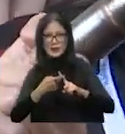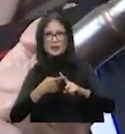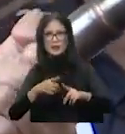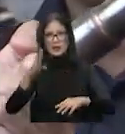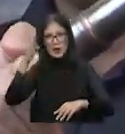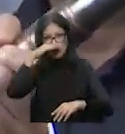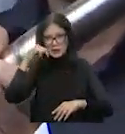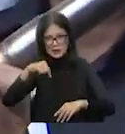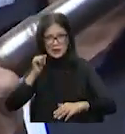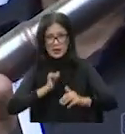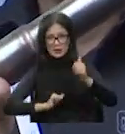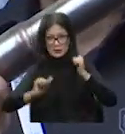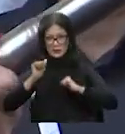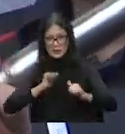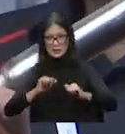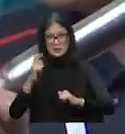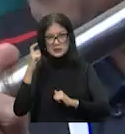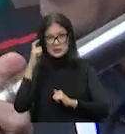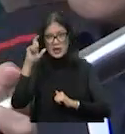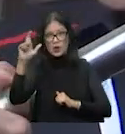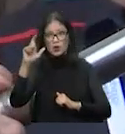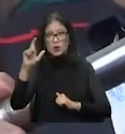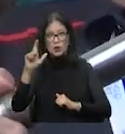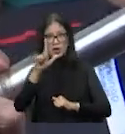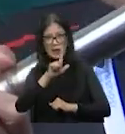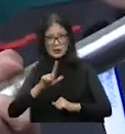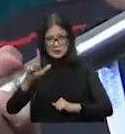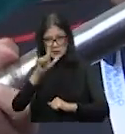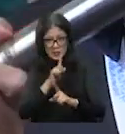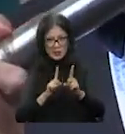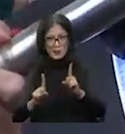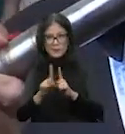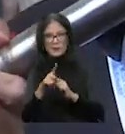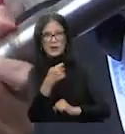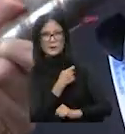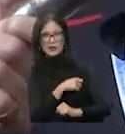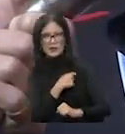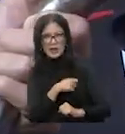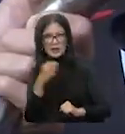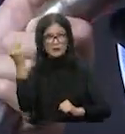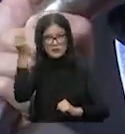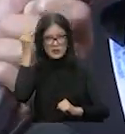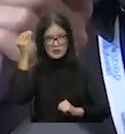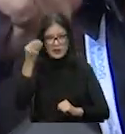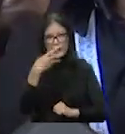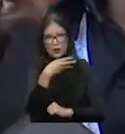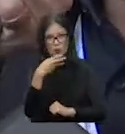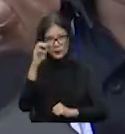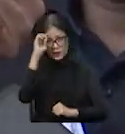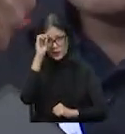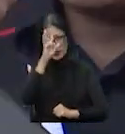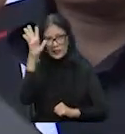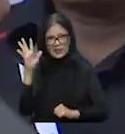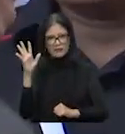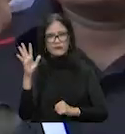akan menerima challenge dari Kemenparekraf untuk 5 destinasi super prioritas. Akan